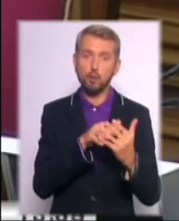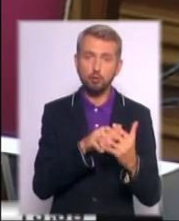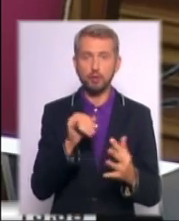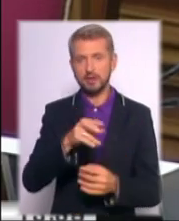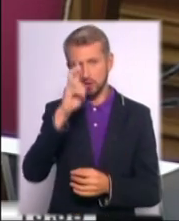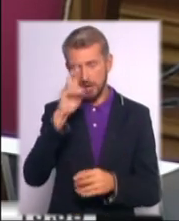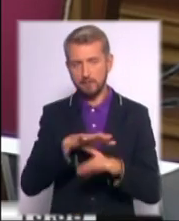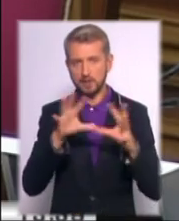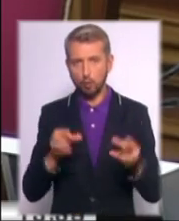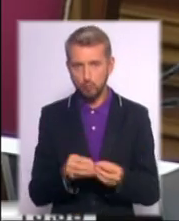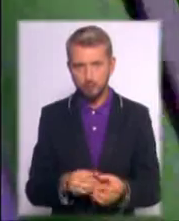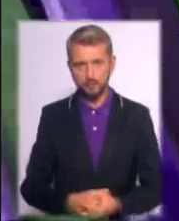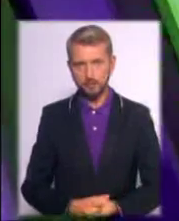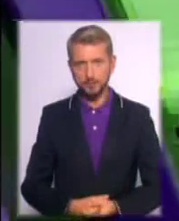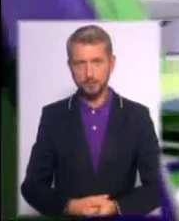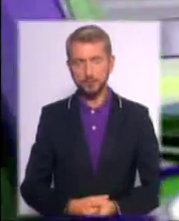держави в цілому.